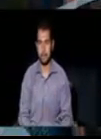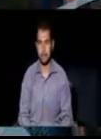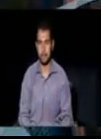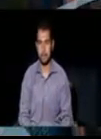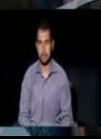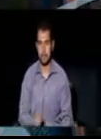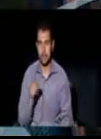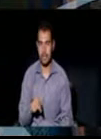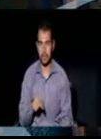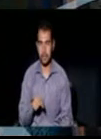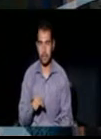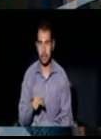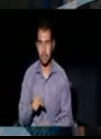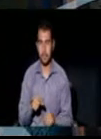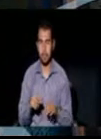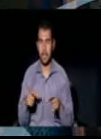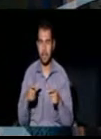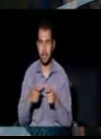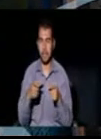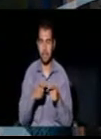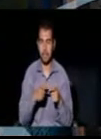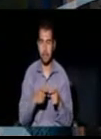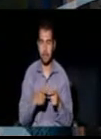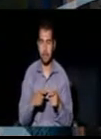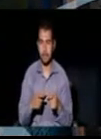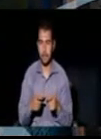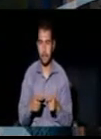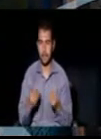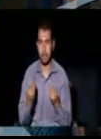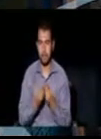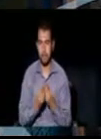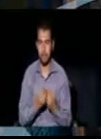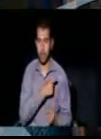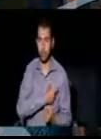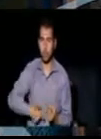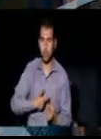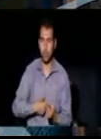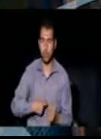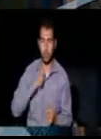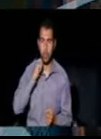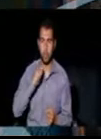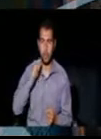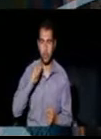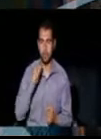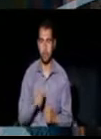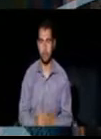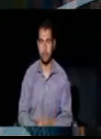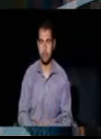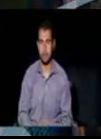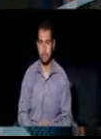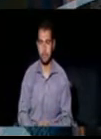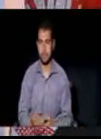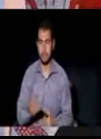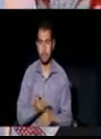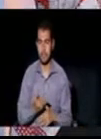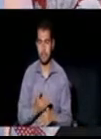هي دلوقتي بتعمل بروتوكولات مع بروتوكول مع وزارات ومحافظات، يبقى نتعامل معاهم عشان